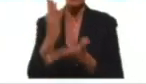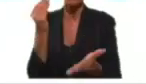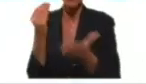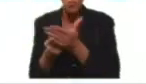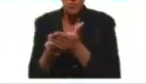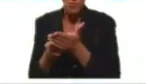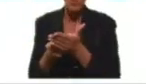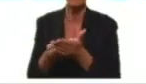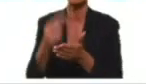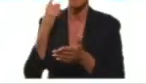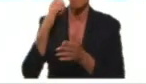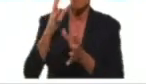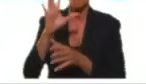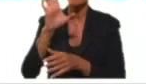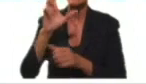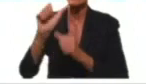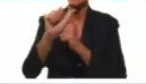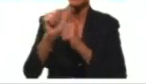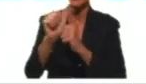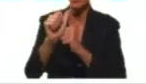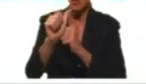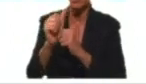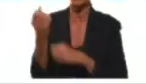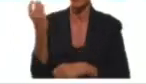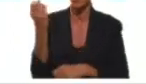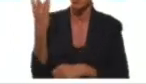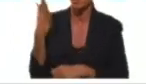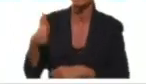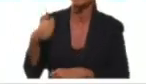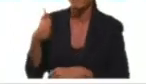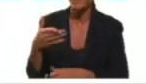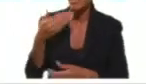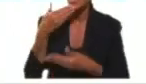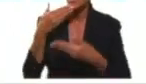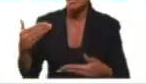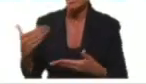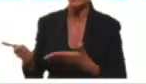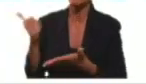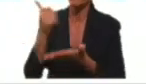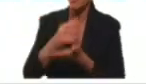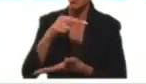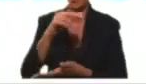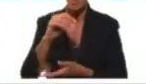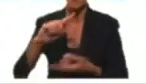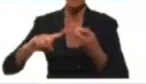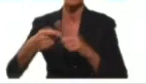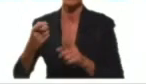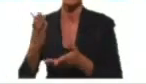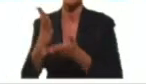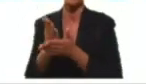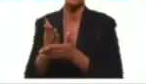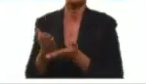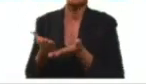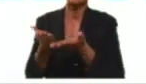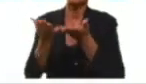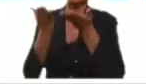zmodernizowano ponad 560 jednostek taboru. Dzięki funduszom polityki spójności podniesiony został komfort